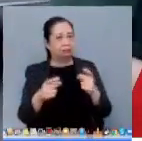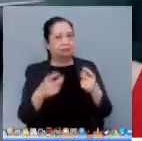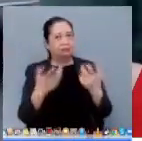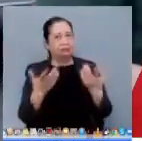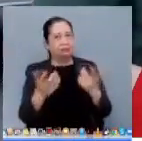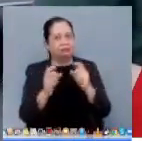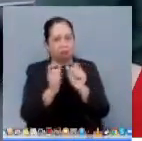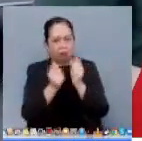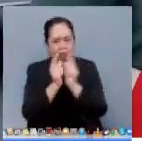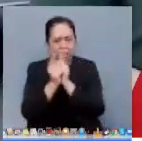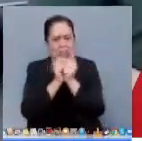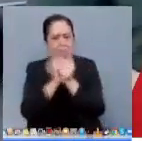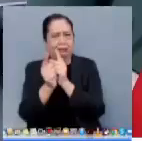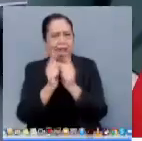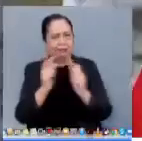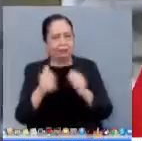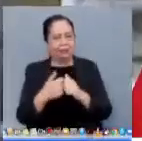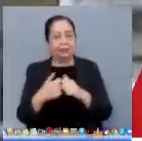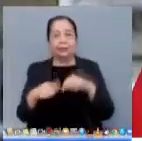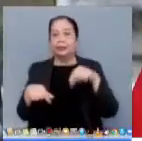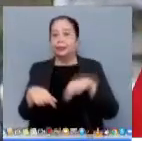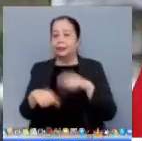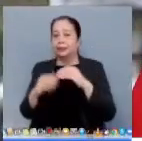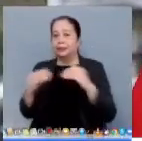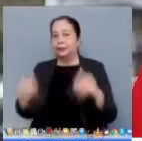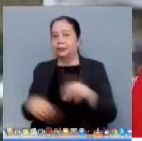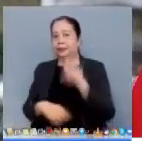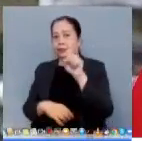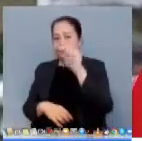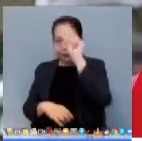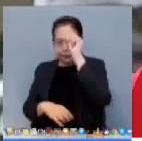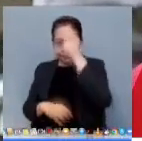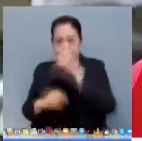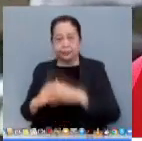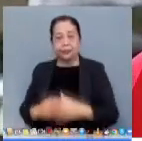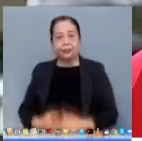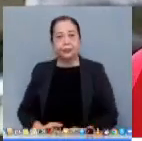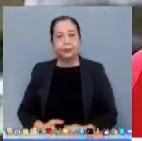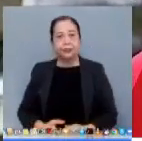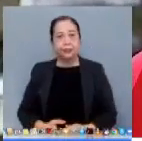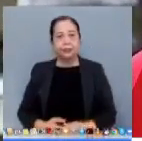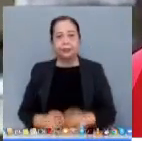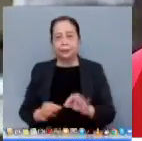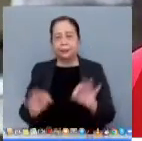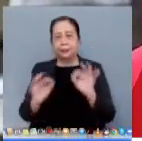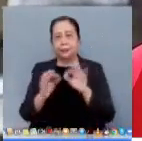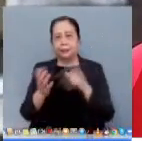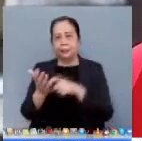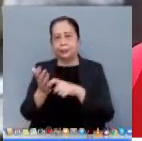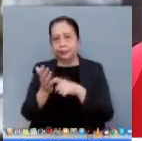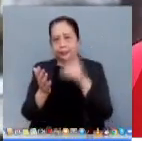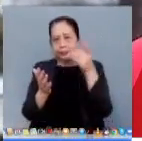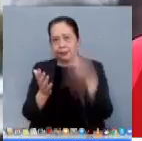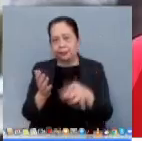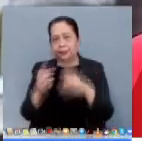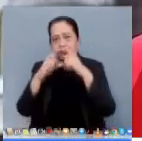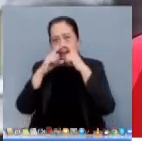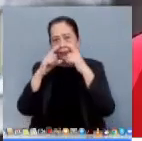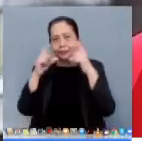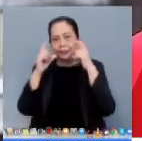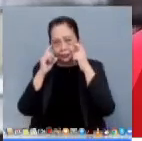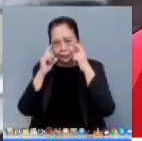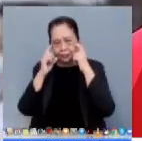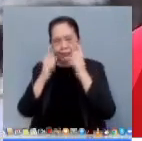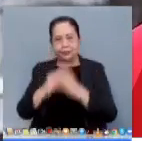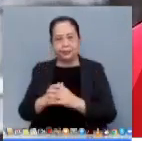ngayon. Sa ilalim po ng Alert Level 1, tandaan po natin, ang kaisa-isang requirement na lamang ay ang pagsuot ng face mask. Sa ilalim